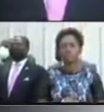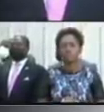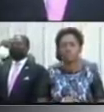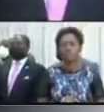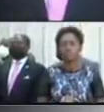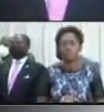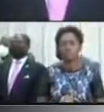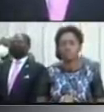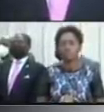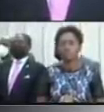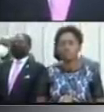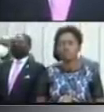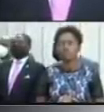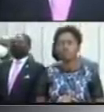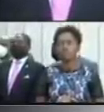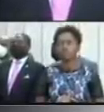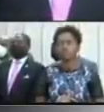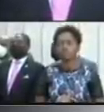freiner